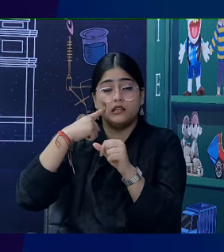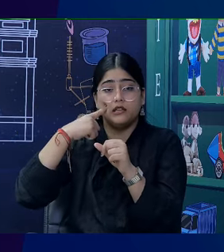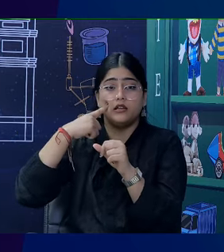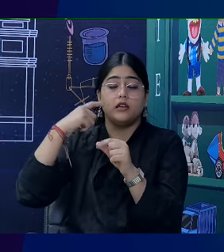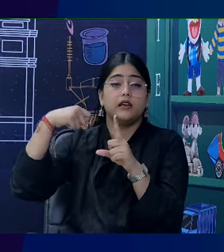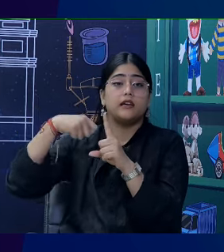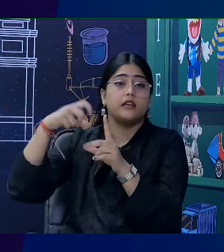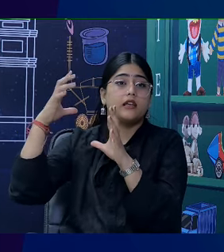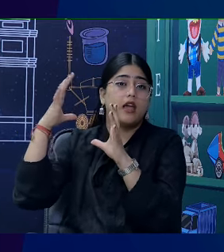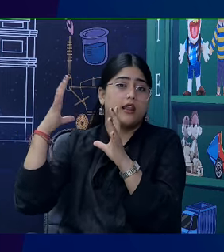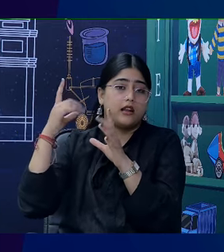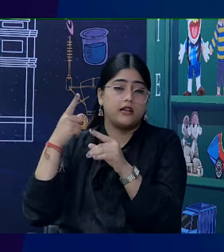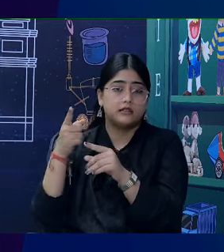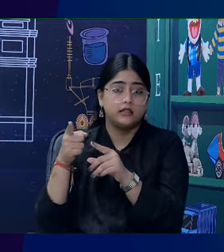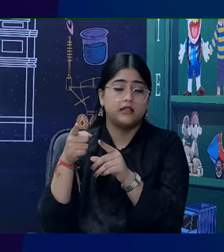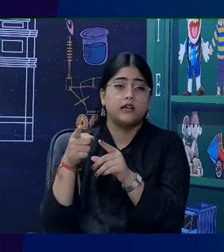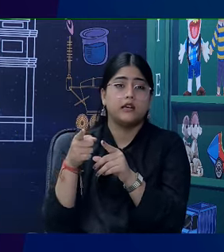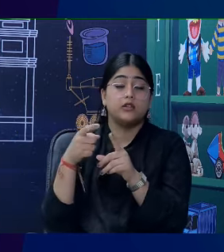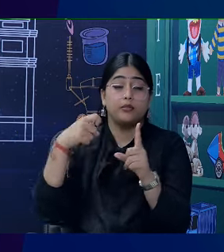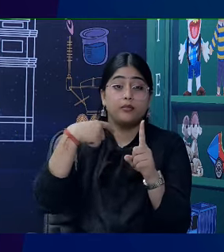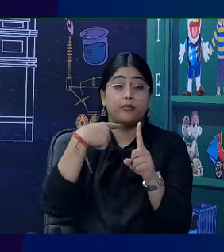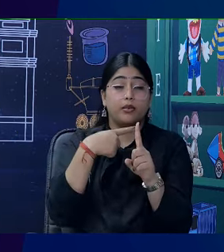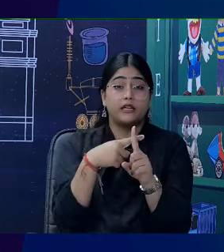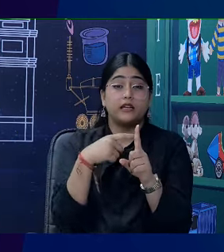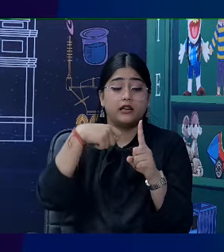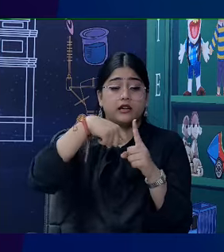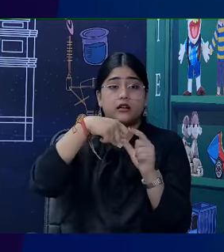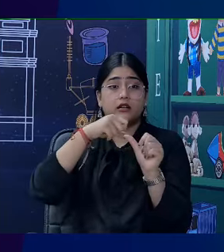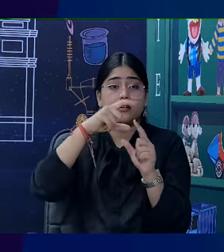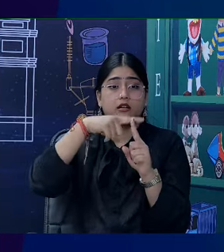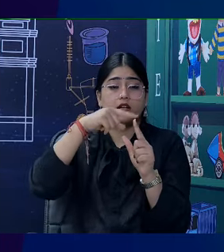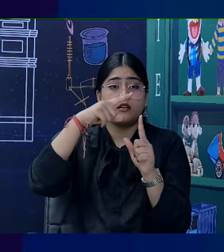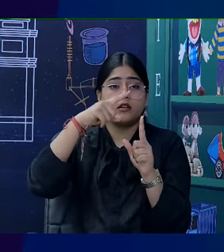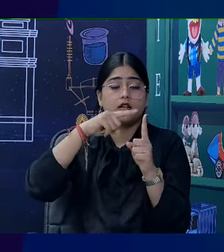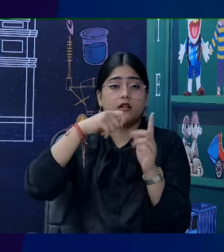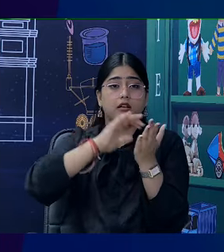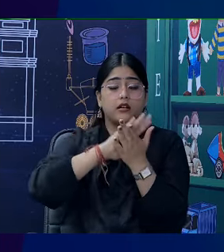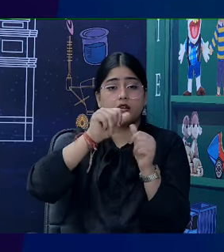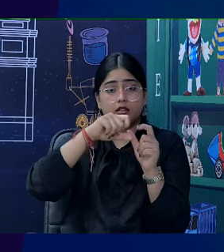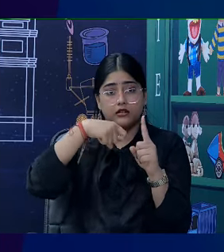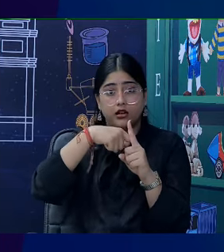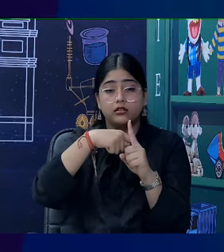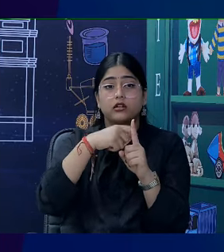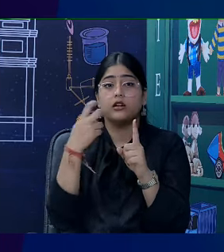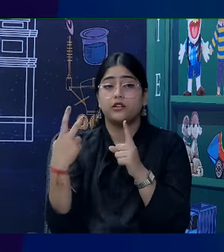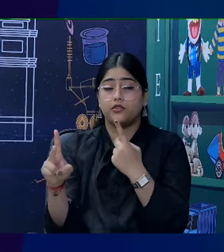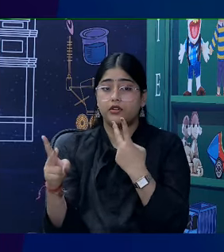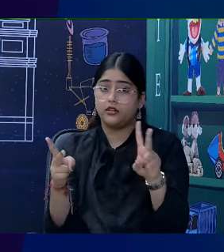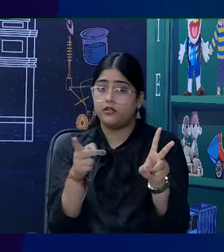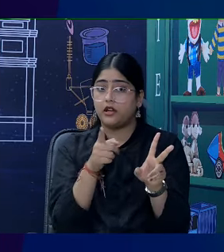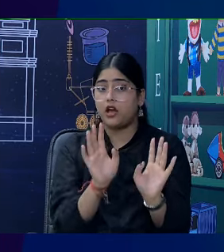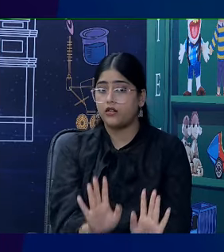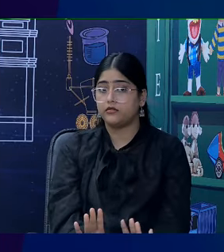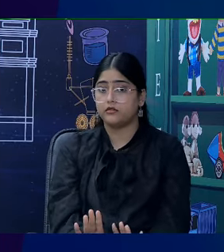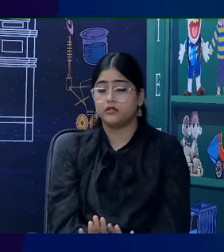अलग-अलग लोग काफी रिलेट कर देते हैं उसको लेकिन ये केरल का कथकली है जी ठीक है जिसके बारे में हमने पढ़ा भी और इसी को ब्रेल में